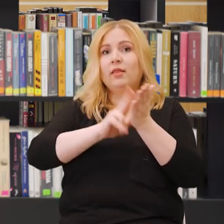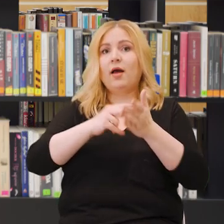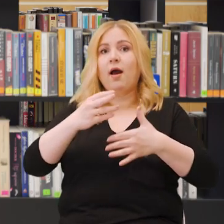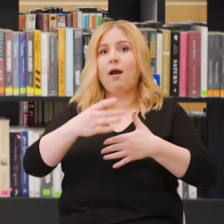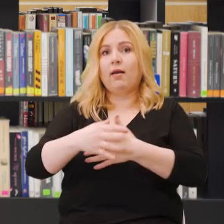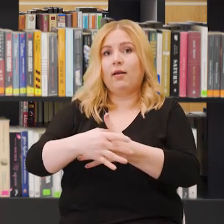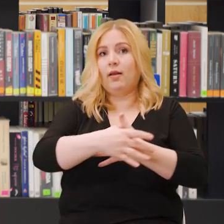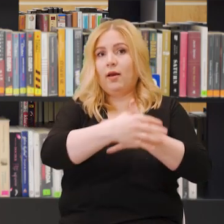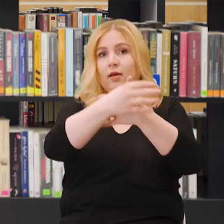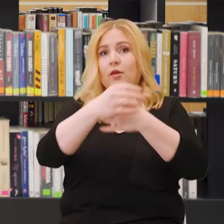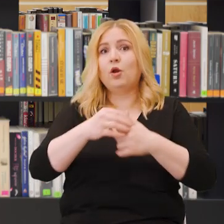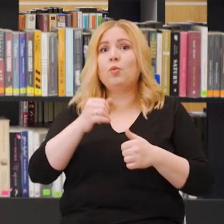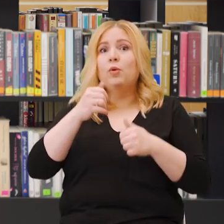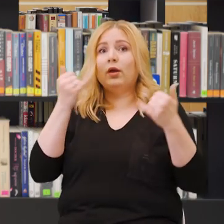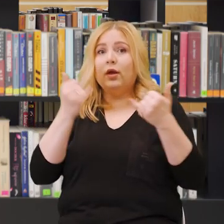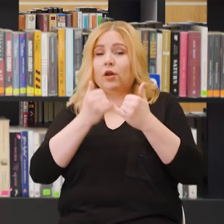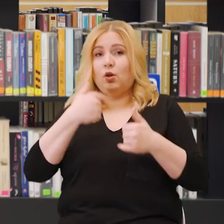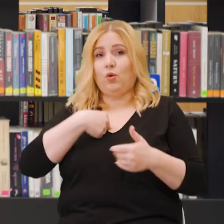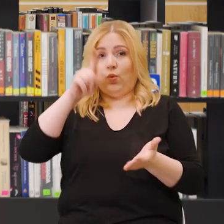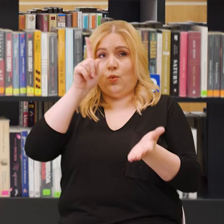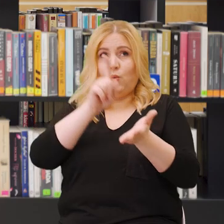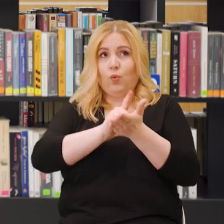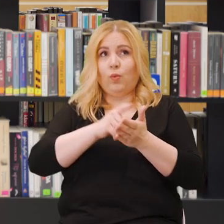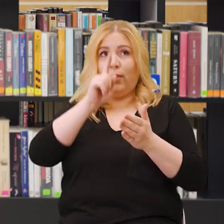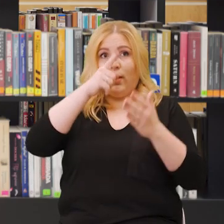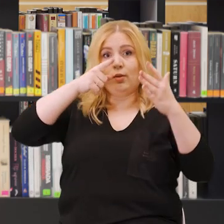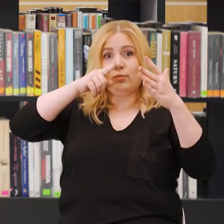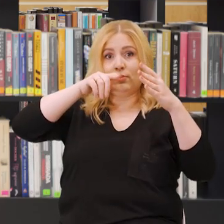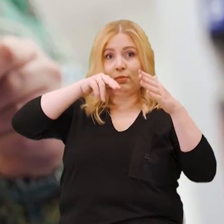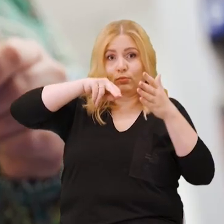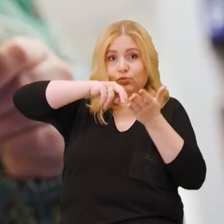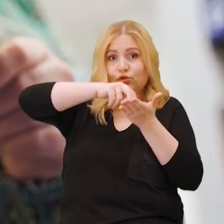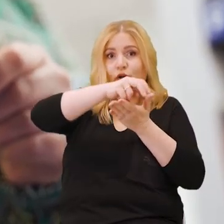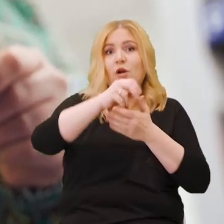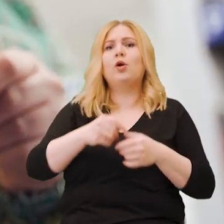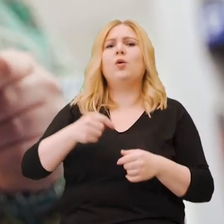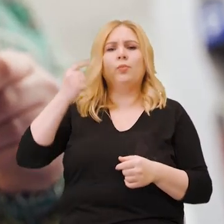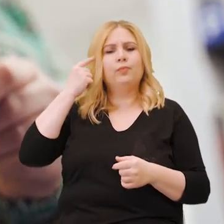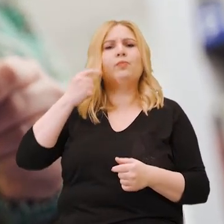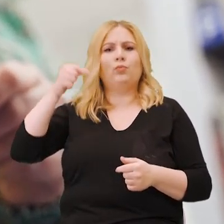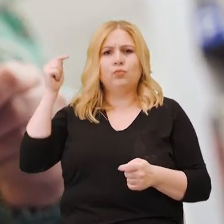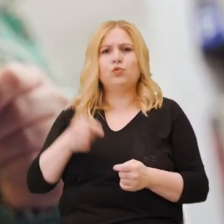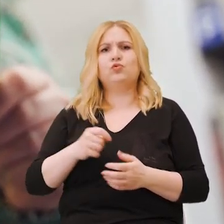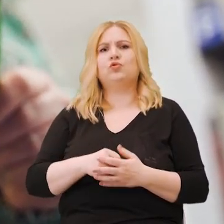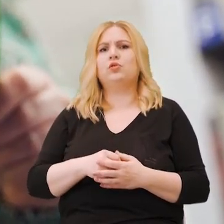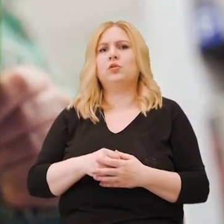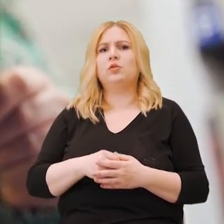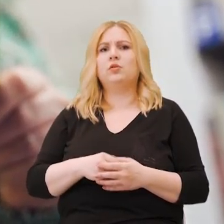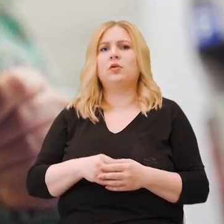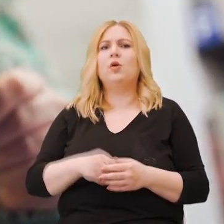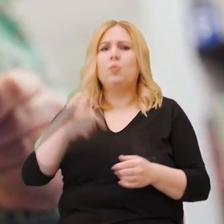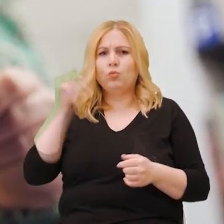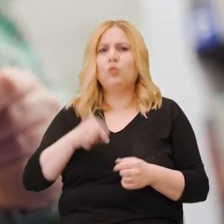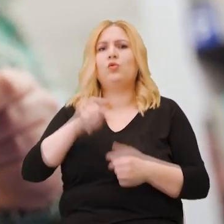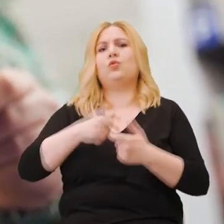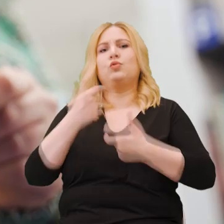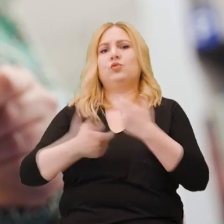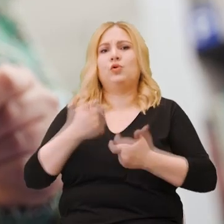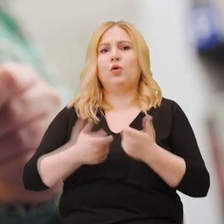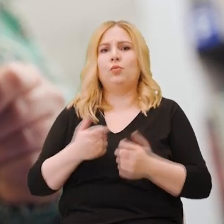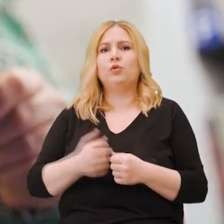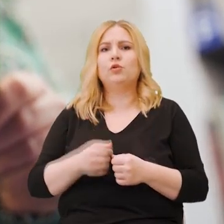półpiętra. Gdyby tylko zdołała się przez nie przecisnąć... Muszę, twardo postanowiła Aniela. Bez wątpienia trzeba było